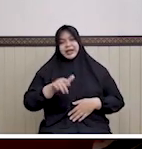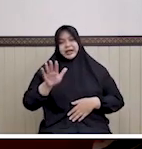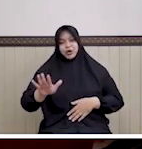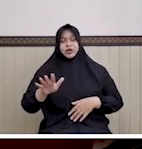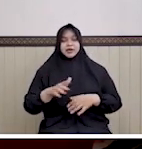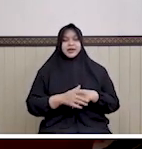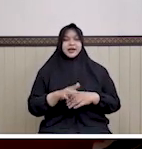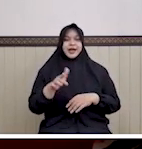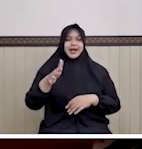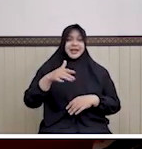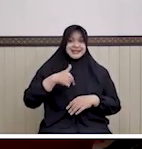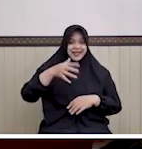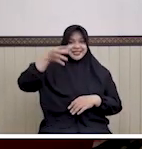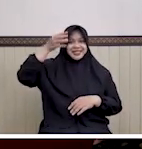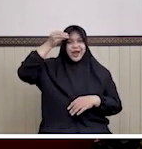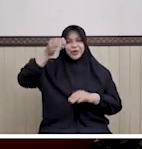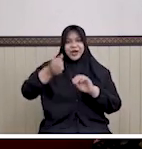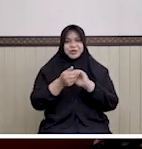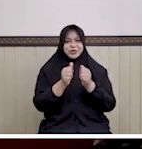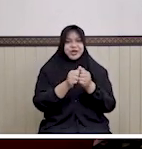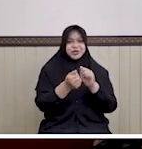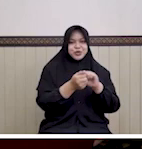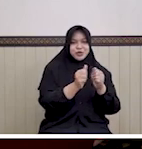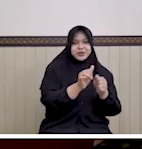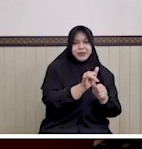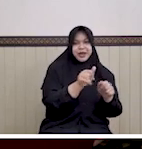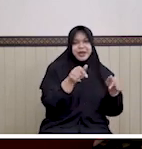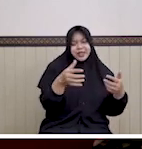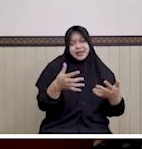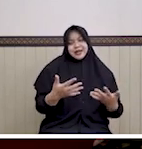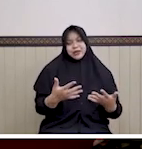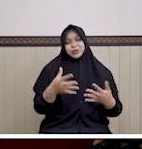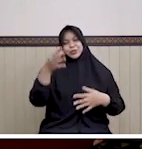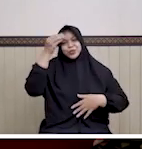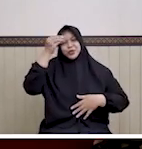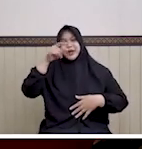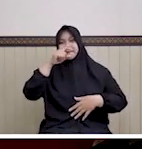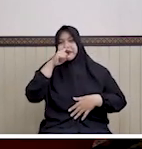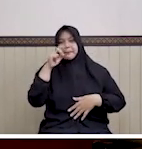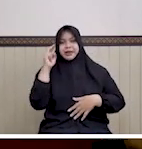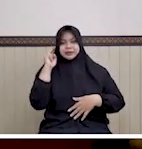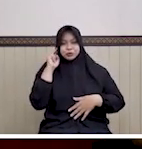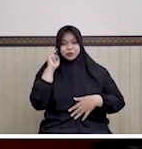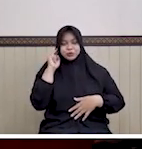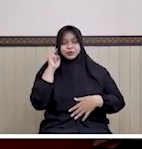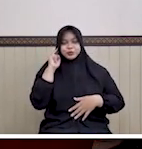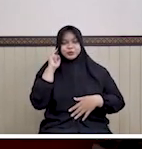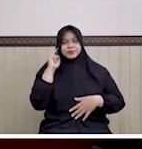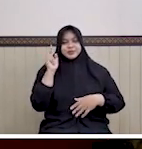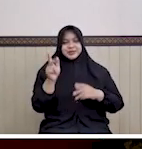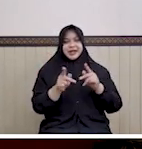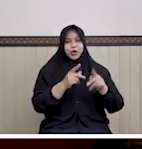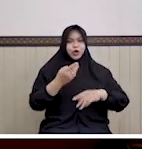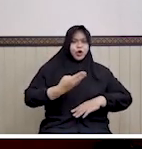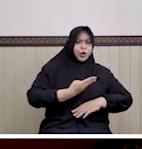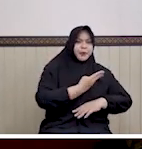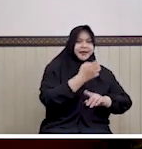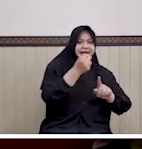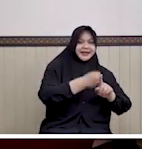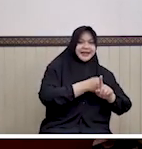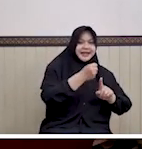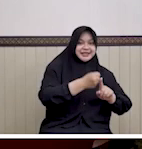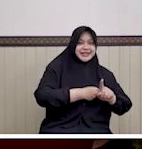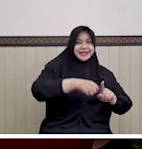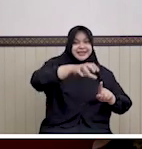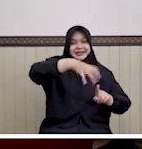itu ya padangsappa untuk kasus-kasusnya seperti itu ya Jadi Bapak Ibu eh bahwa korban kekerasan yang